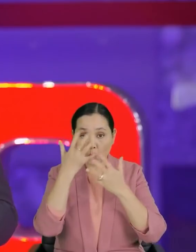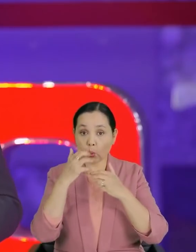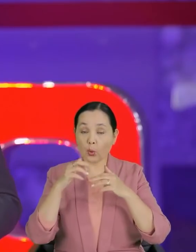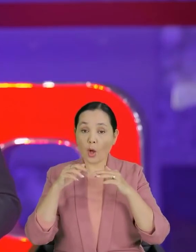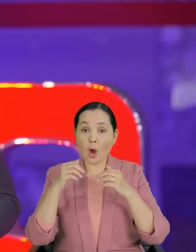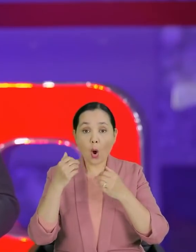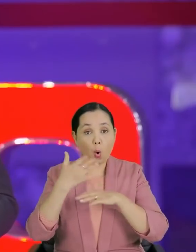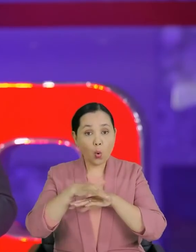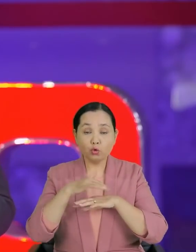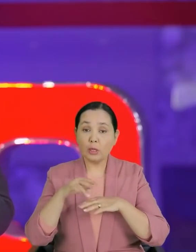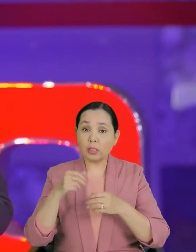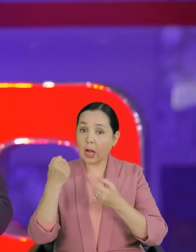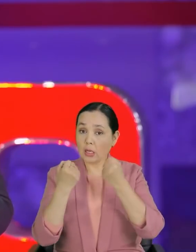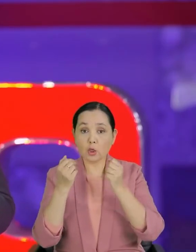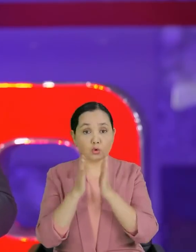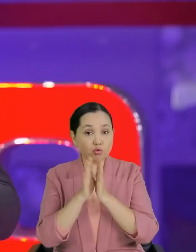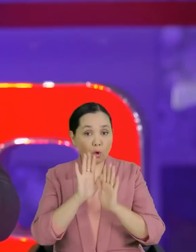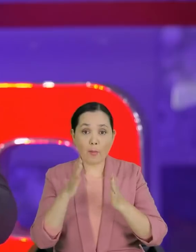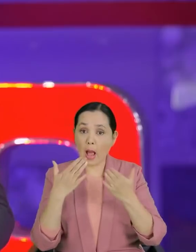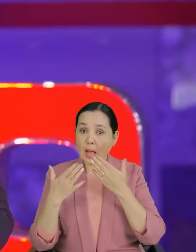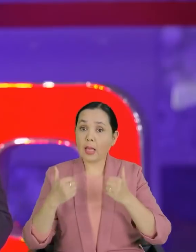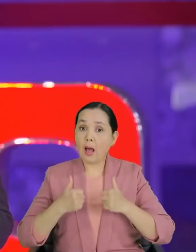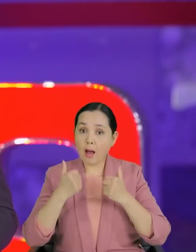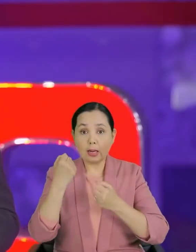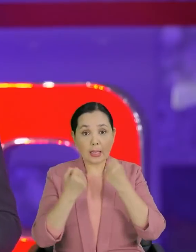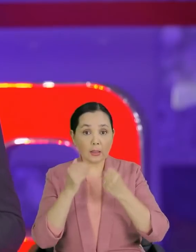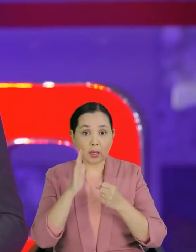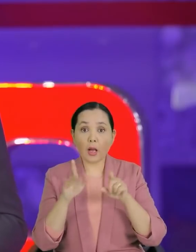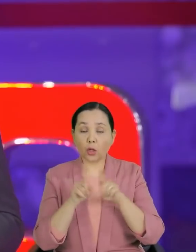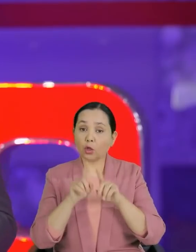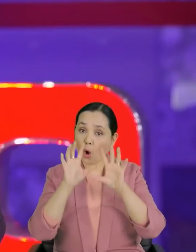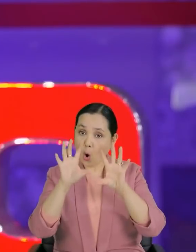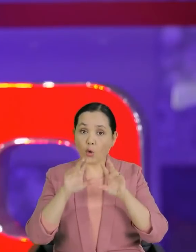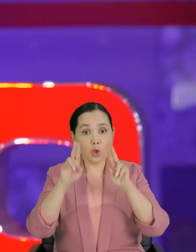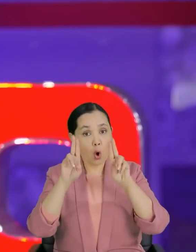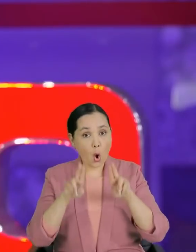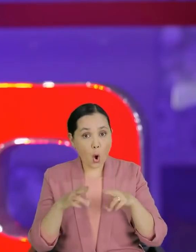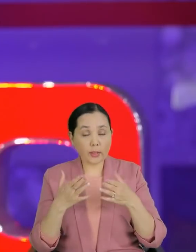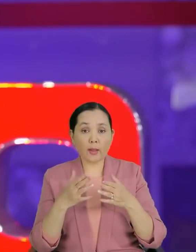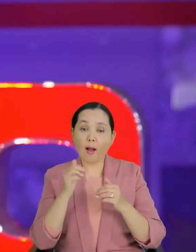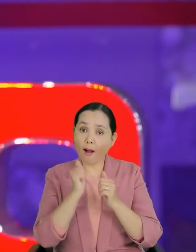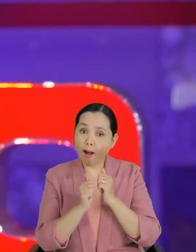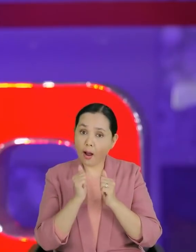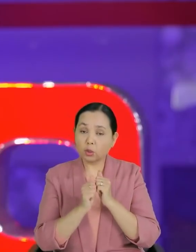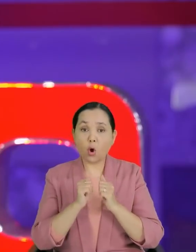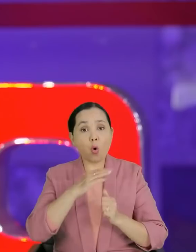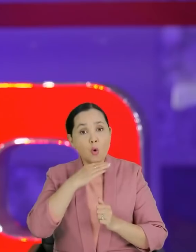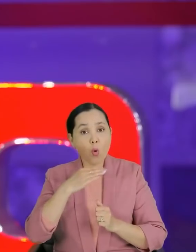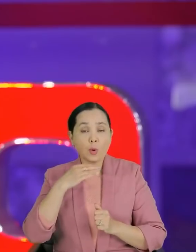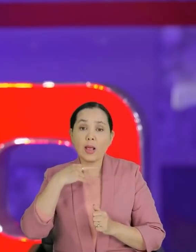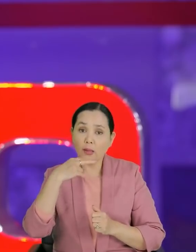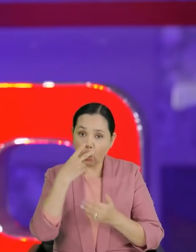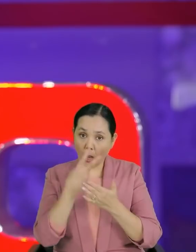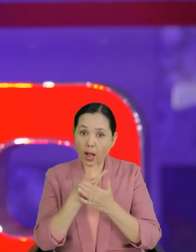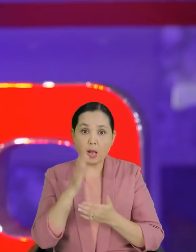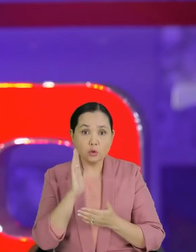ko'chada harakatlanmaslikni so'rayapti. Agar harakatlangan taqdiringizda ham qonun qoidalarga har doimgidanda ko'proq